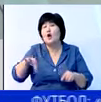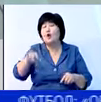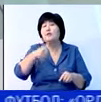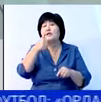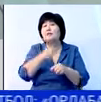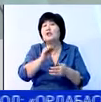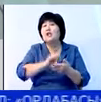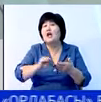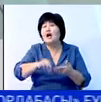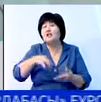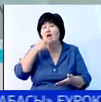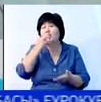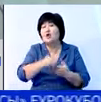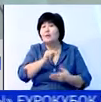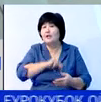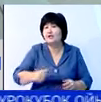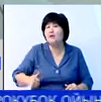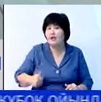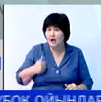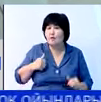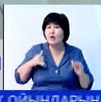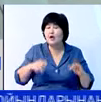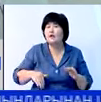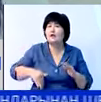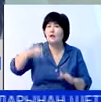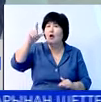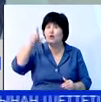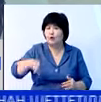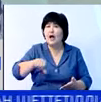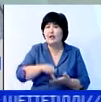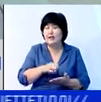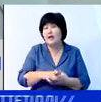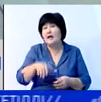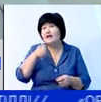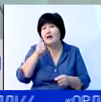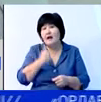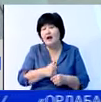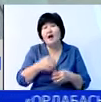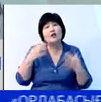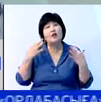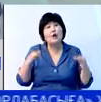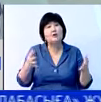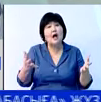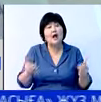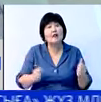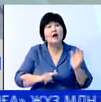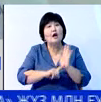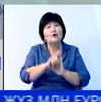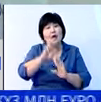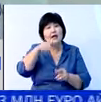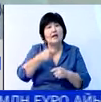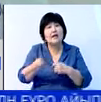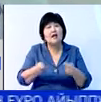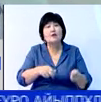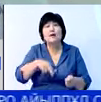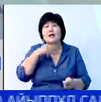басшысына дейін жауапты қызметтерді абыроймен атқарған тау тұлға еді. Ең алғаш тәуелсіздігімізді алған тұста елбасымыздың